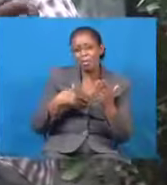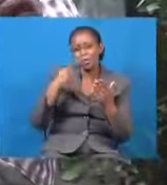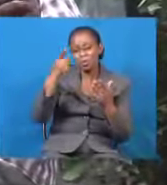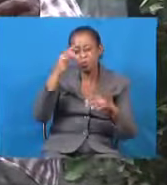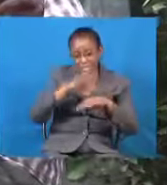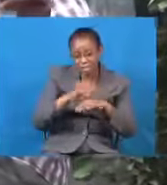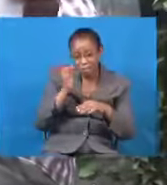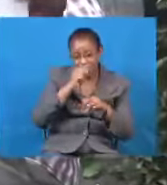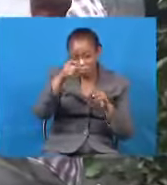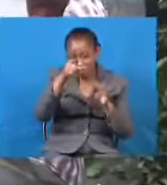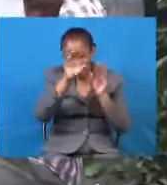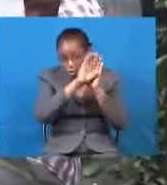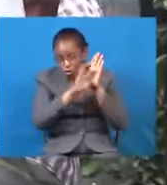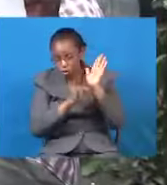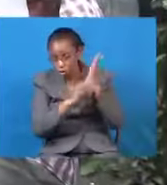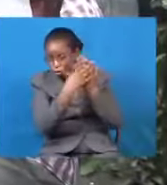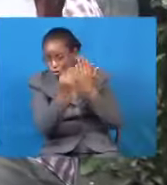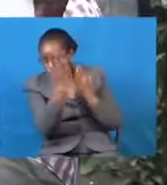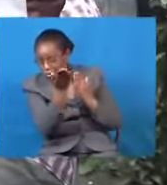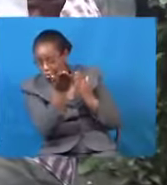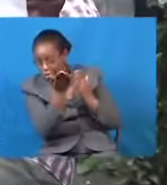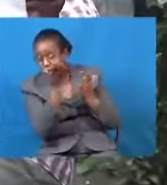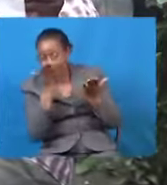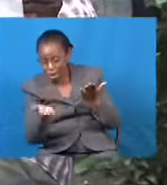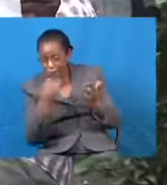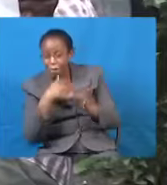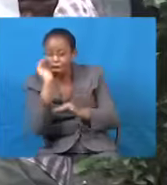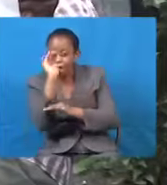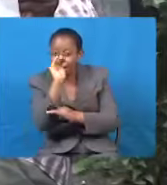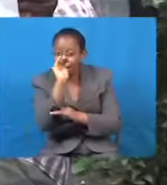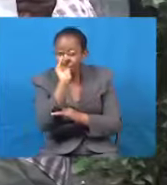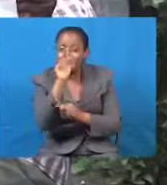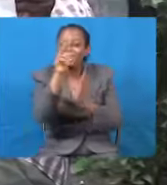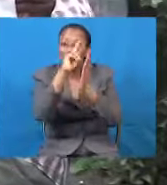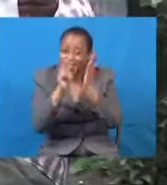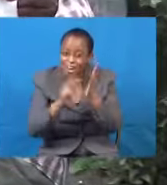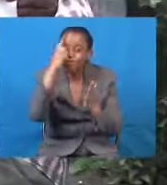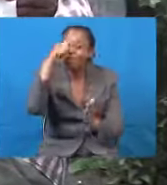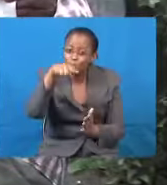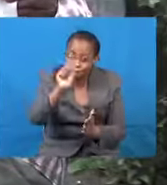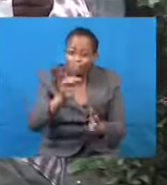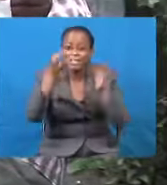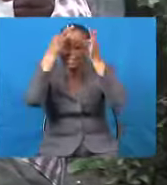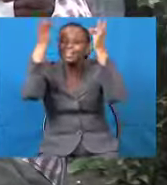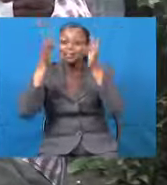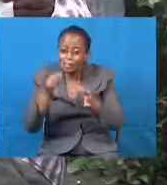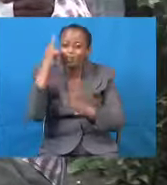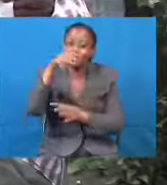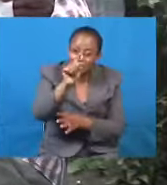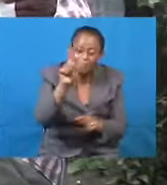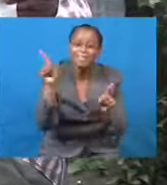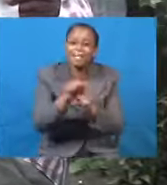mwenzangu, bila shaka usajipatia na kili hii ya rasimu ya katiba. Kwa hivyo, nakuomba, ujisome,